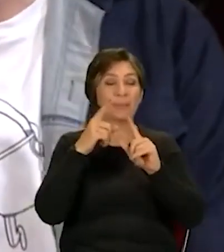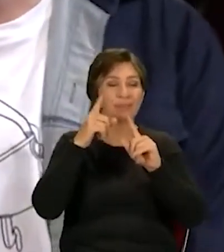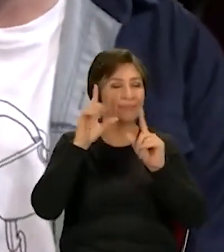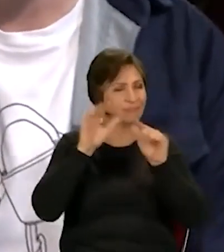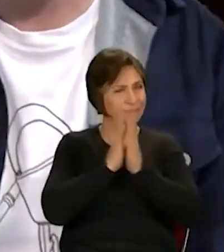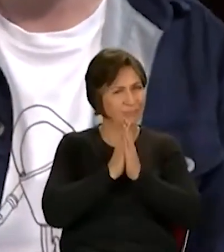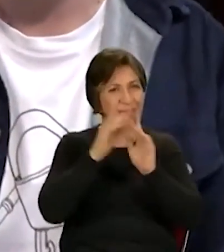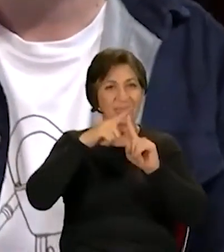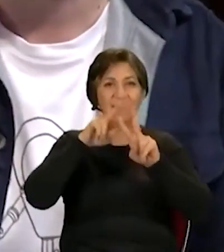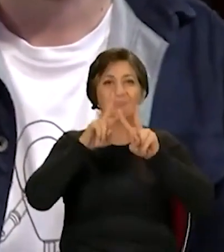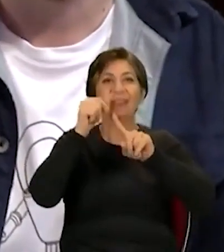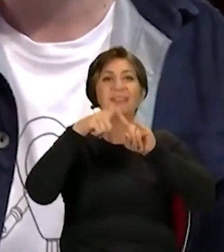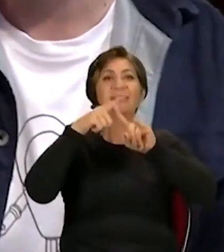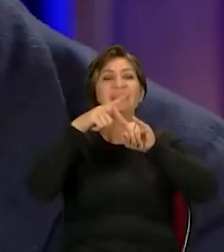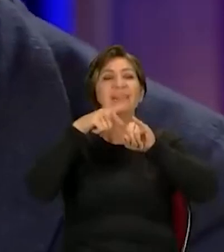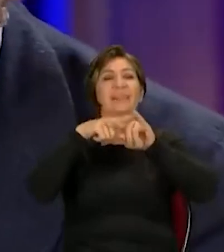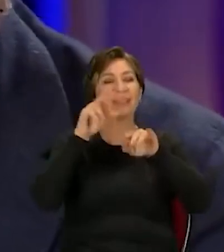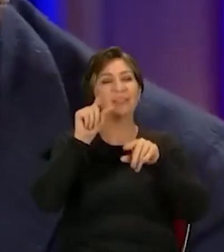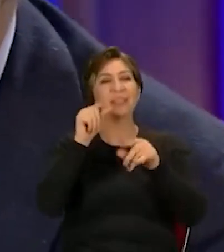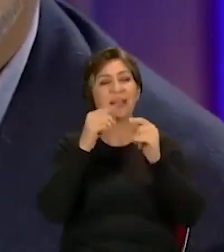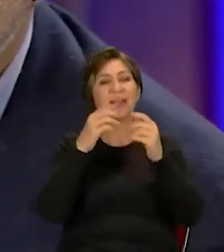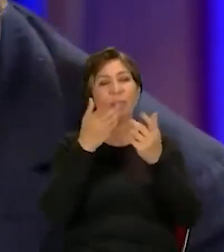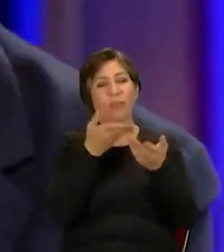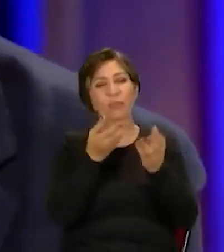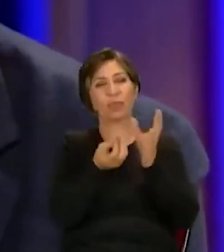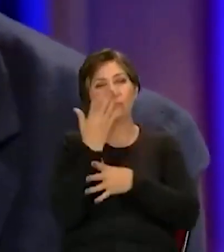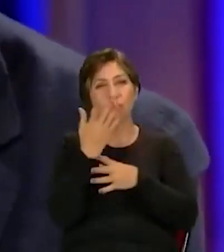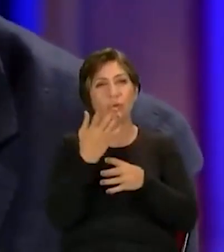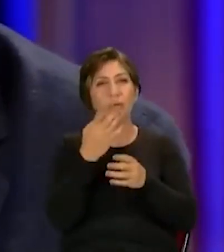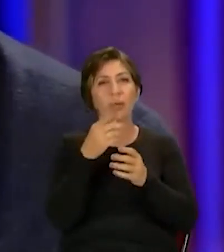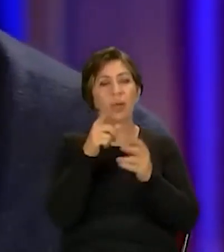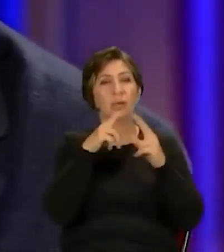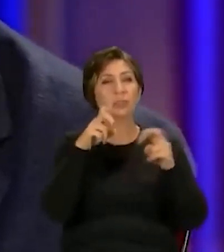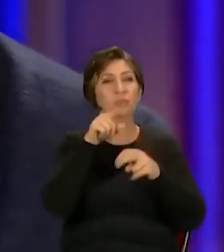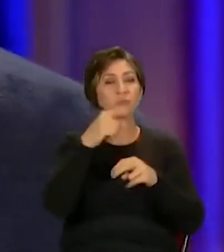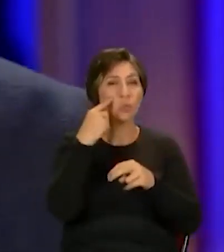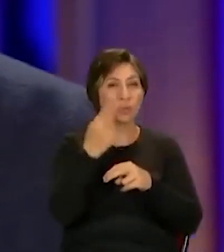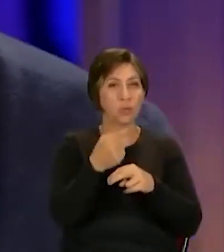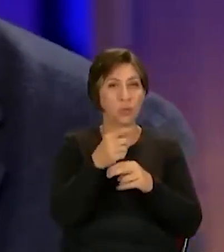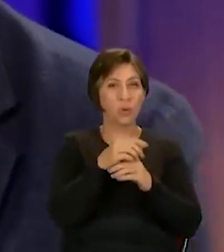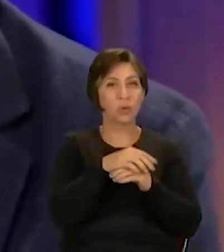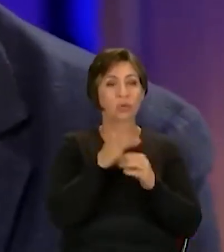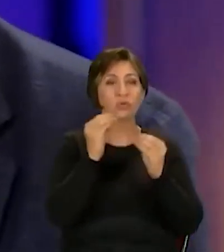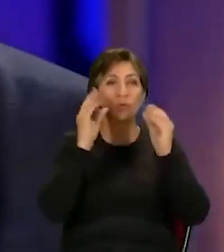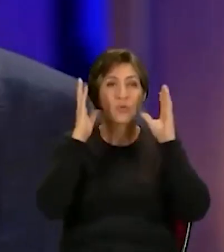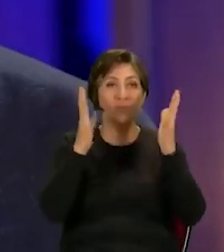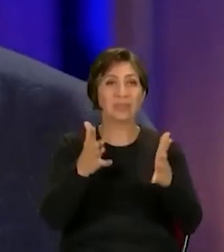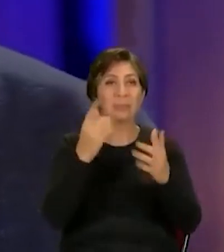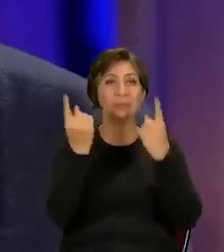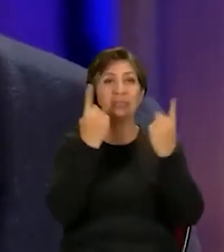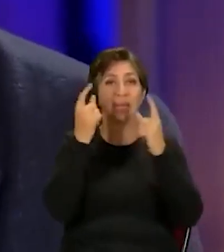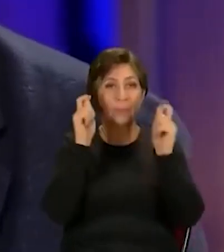Zaten e-spora baktığınız zaman, hani sizi destekler bir şey söyleyeceğim şimdi. Araştırma şunu gösteriyor. Bu çok fazla bir